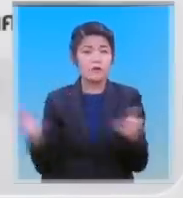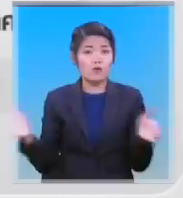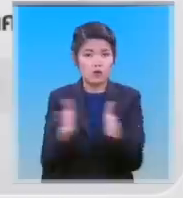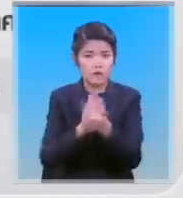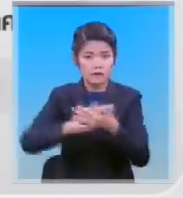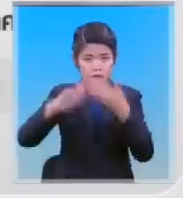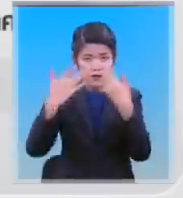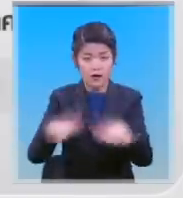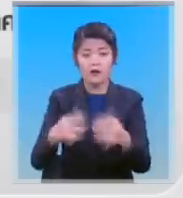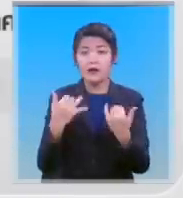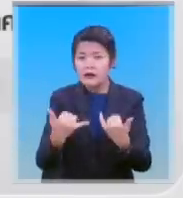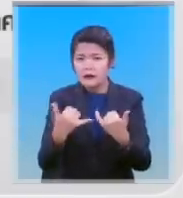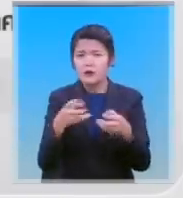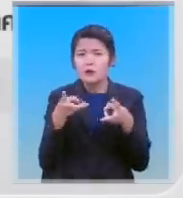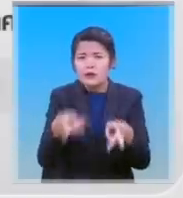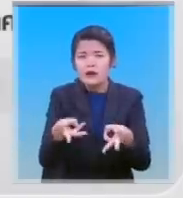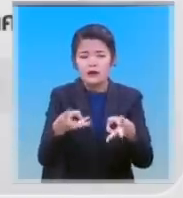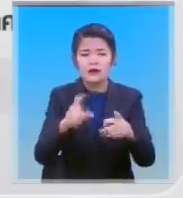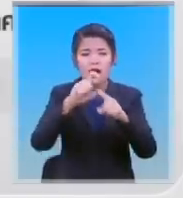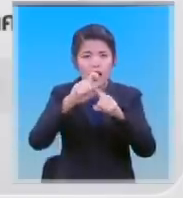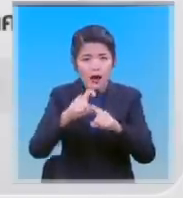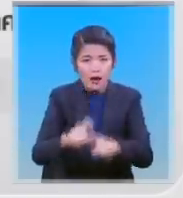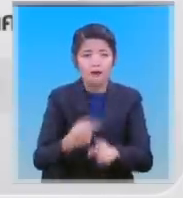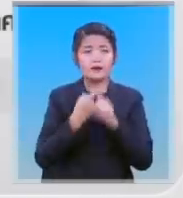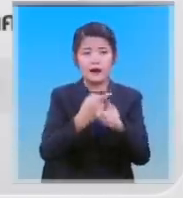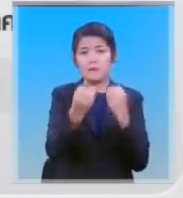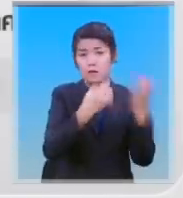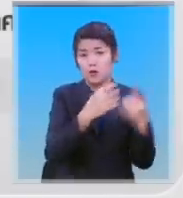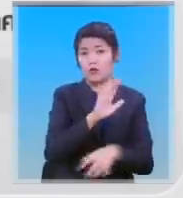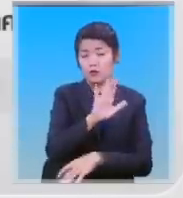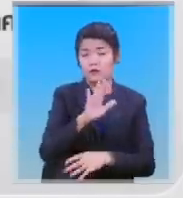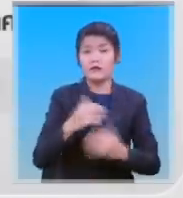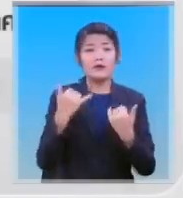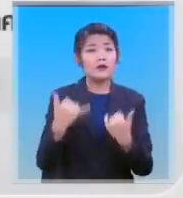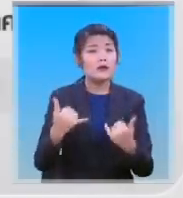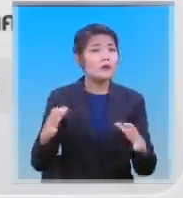บบนี้แต่นี่คือเป็นสูตรที่คิดกันมาตามสูตรที่บอกเมื่อกี ้ะ นะคะแต่สุดท้